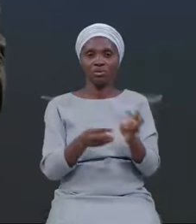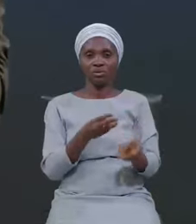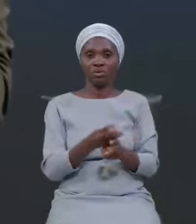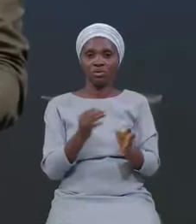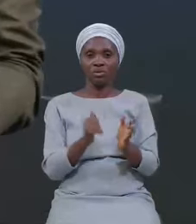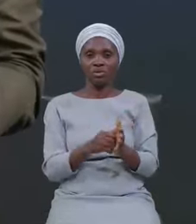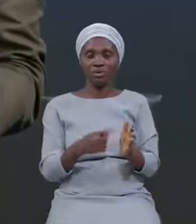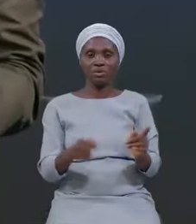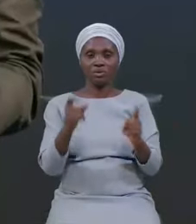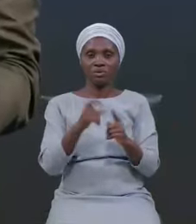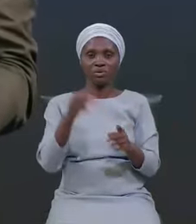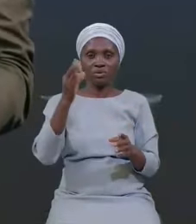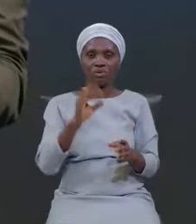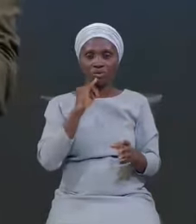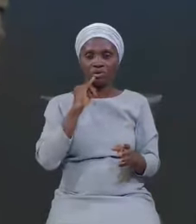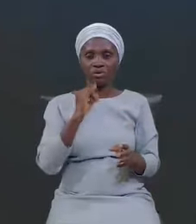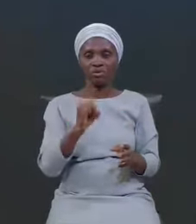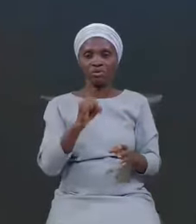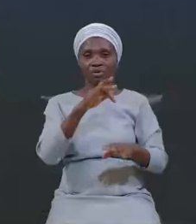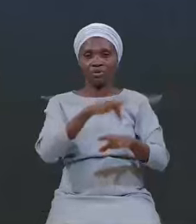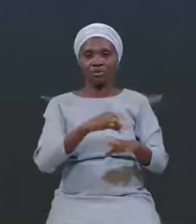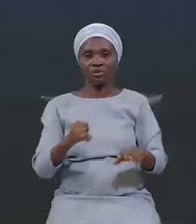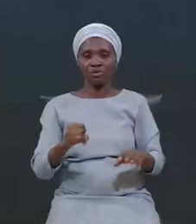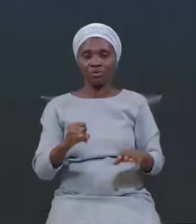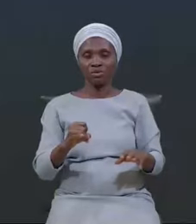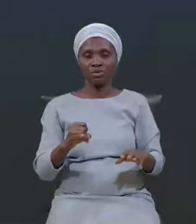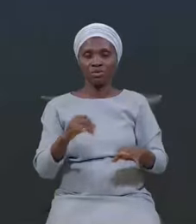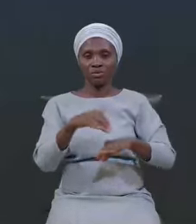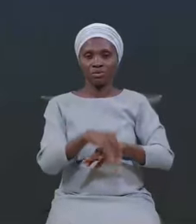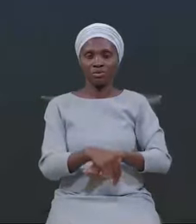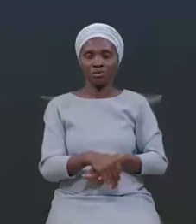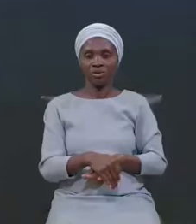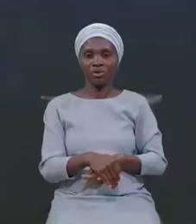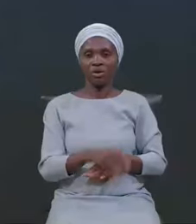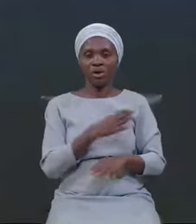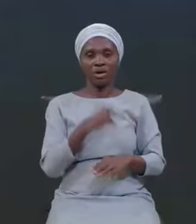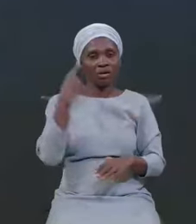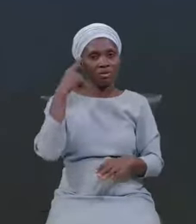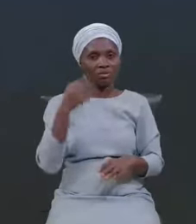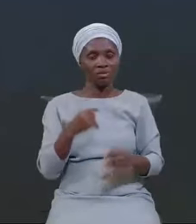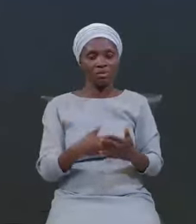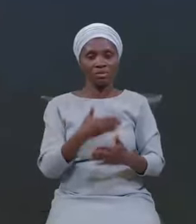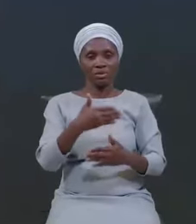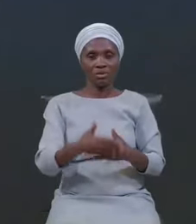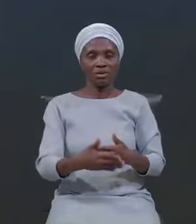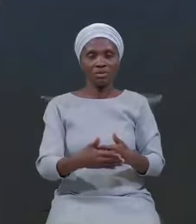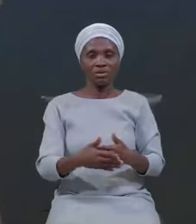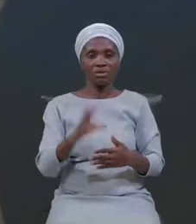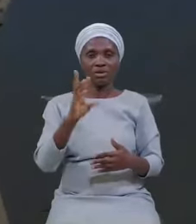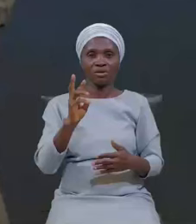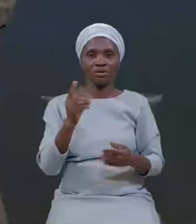La parole de Dieu parvient des multitudes pendant 6 jours. N'importe où tu nous suis, à la radio,